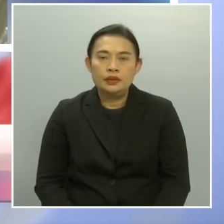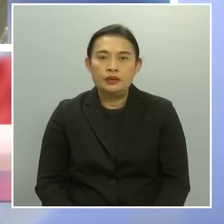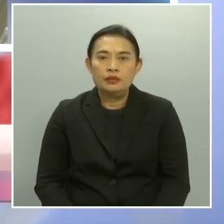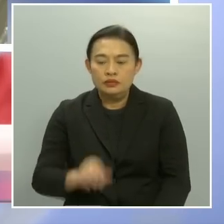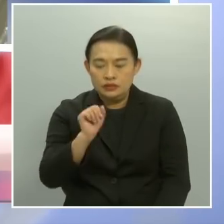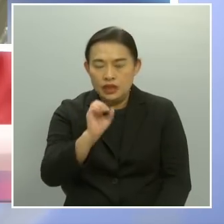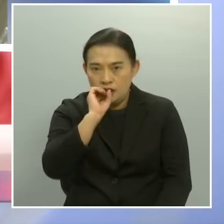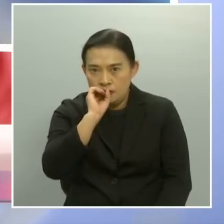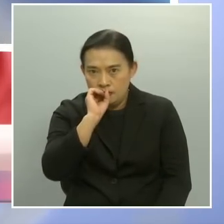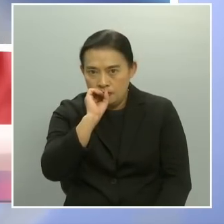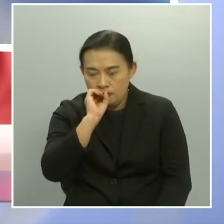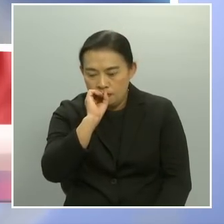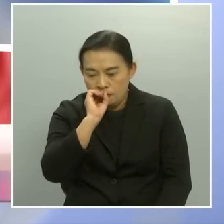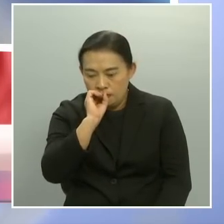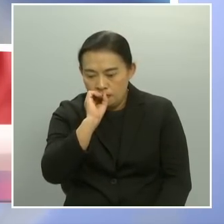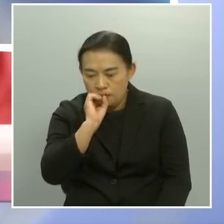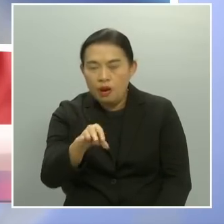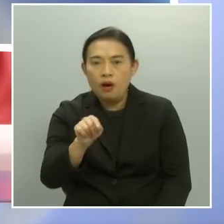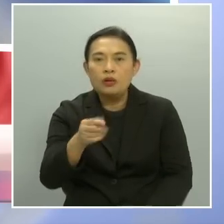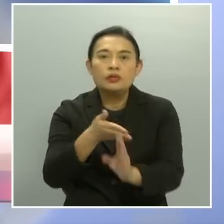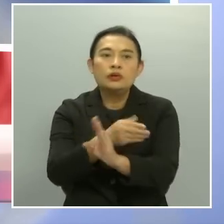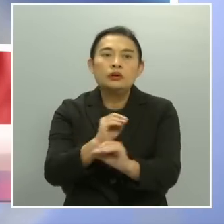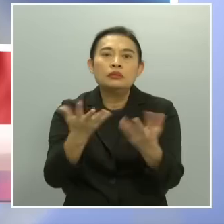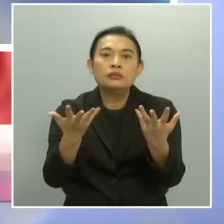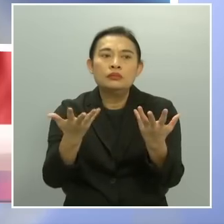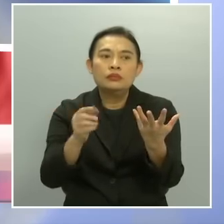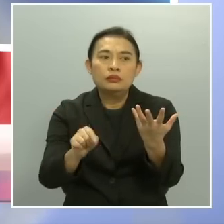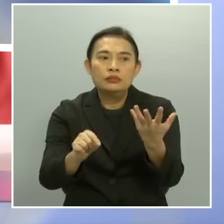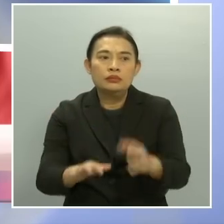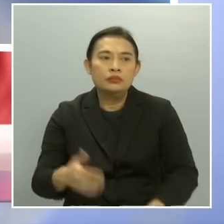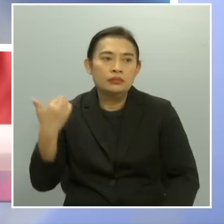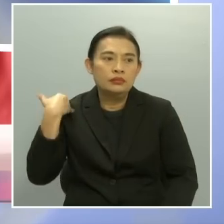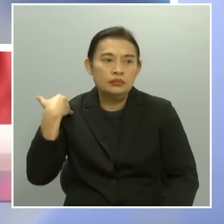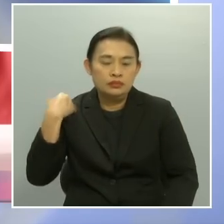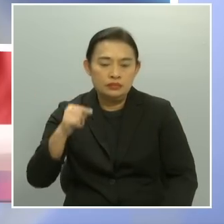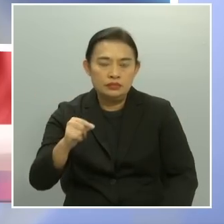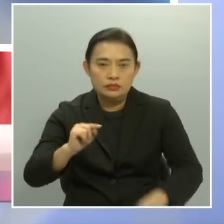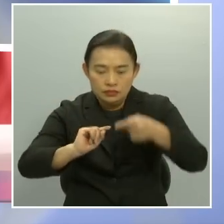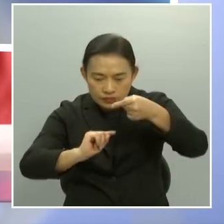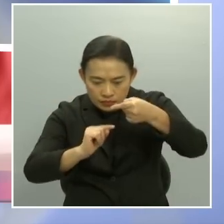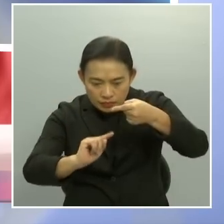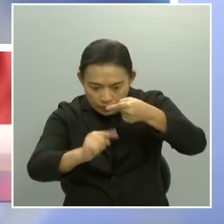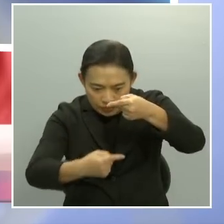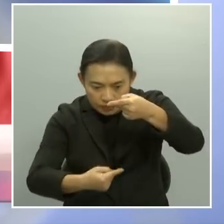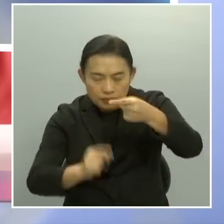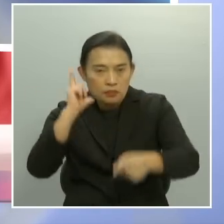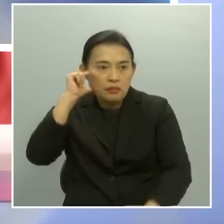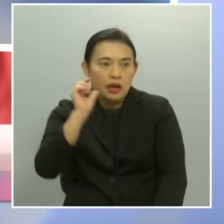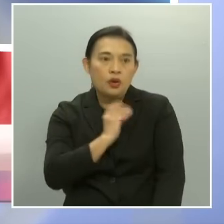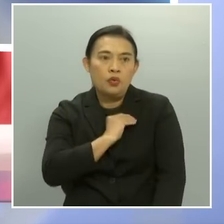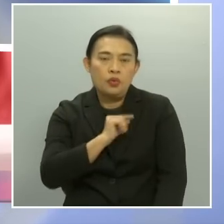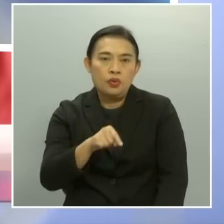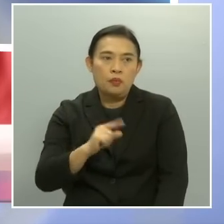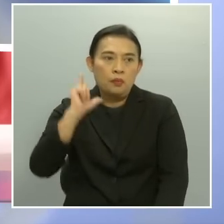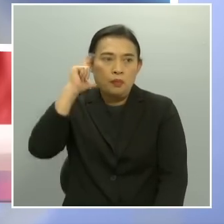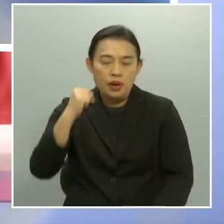เพิ่งจะบอกเพราะว่าคือพอเขาโดนกระแสเรื่องนี้ปั๊บแม่ก็ไม่กล้าแต่แม่ก็พยายามทำตัวให้แข็งแร